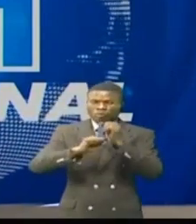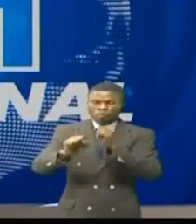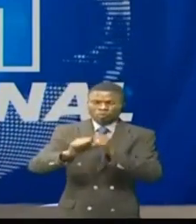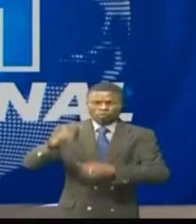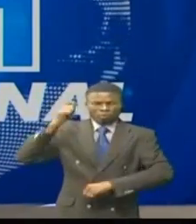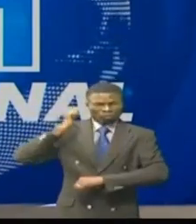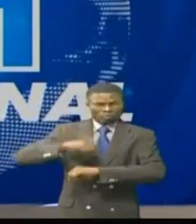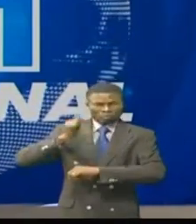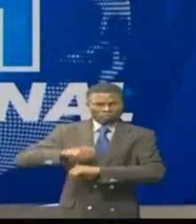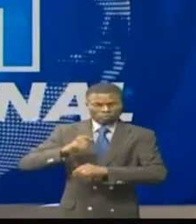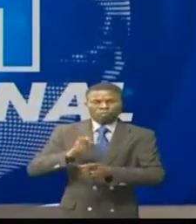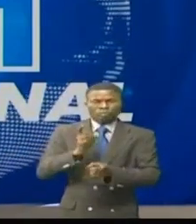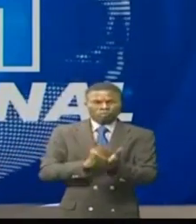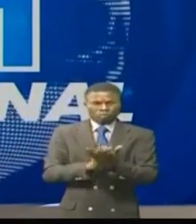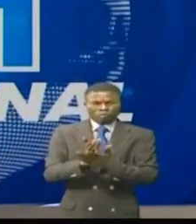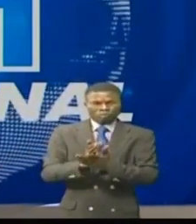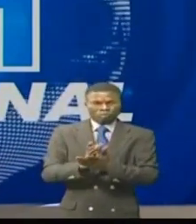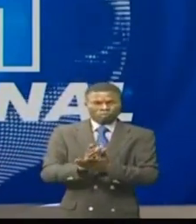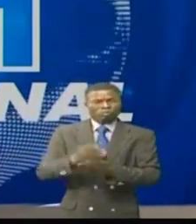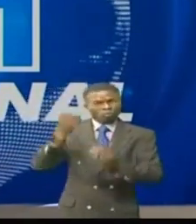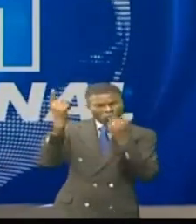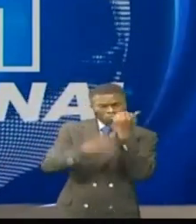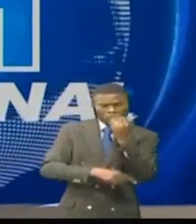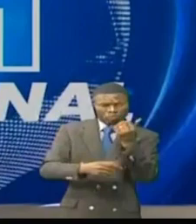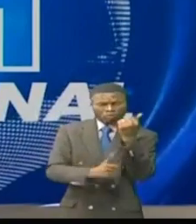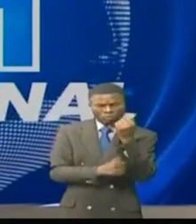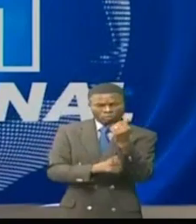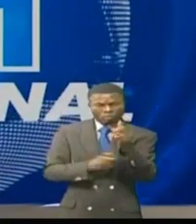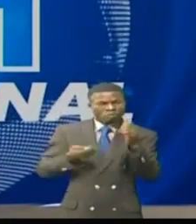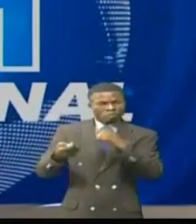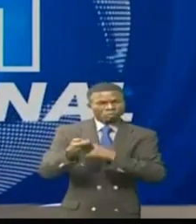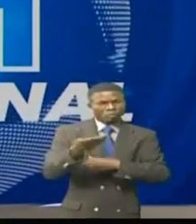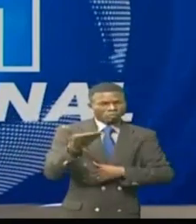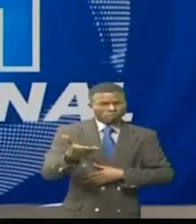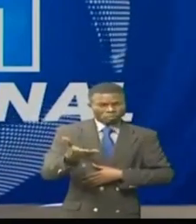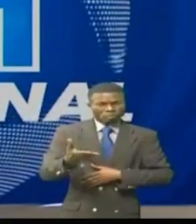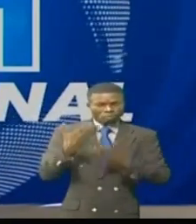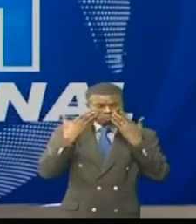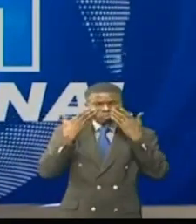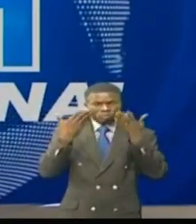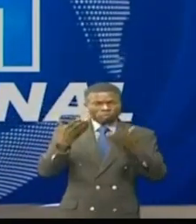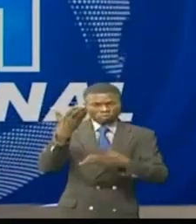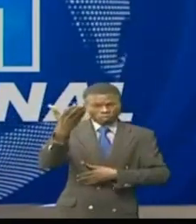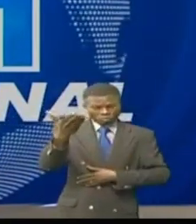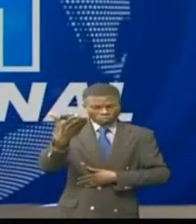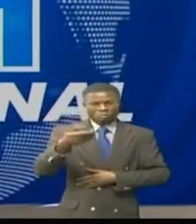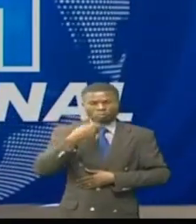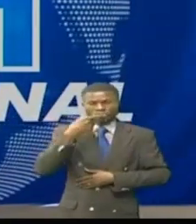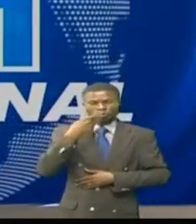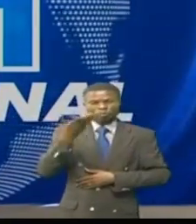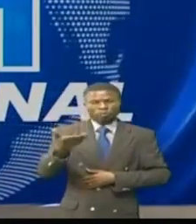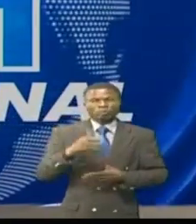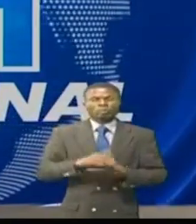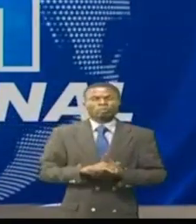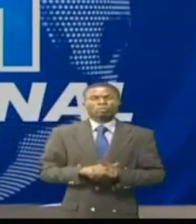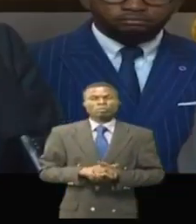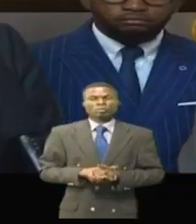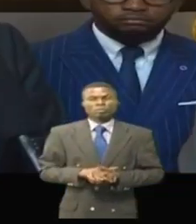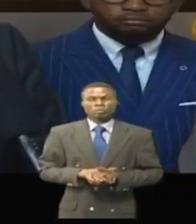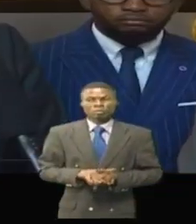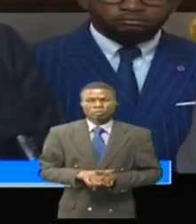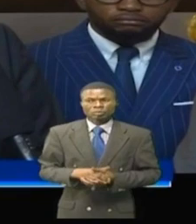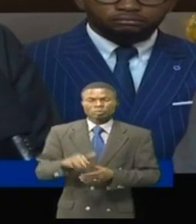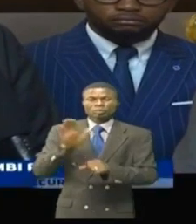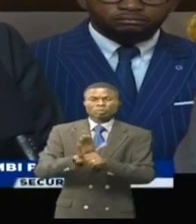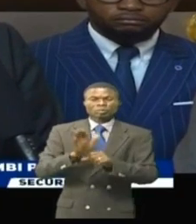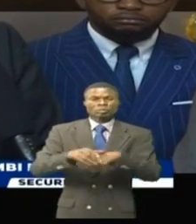justice transitionnelle pour juger les auteurs des 10 crimes. Luzolo Bambi est au micro de Blaise Bokokia. Depuis